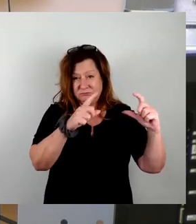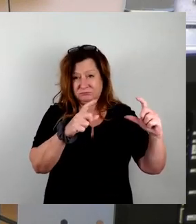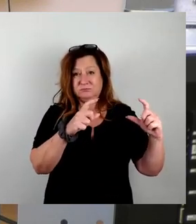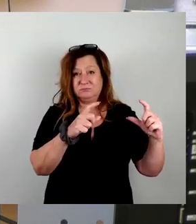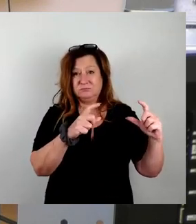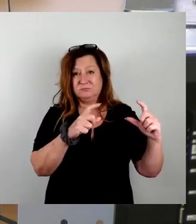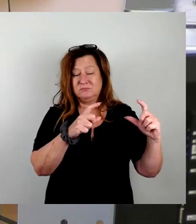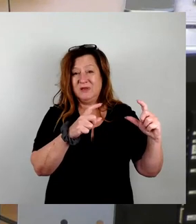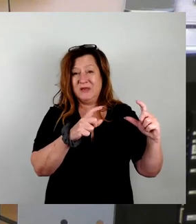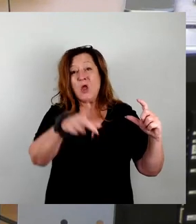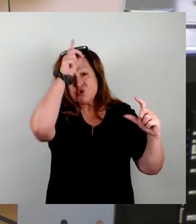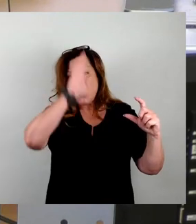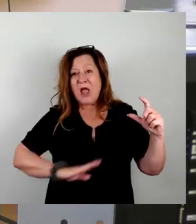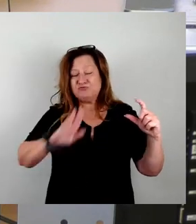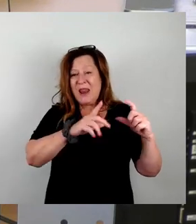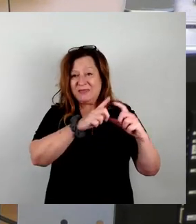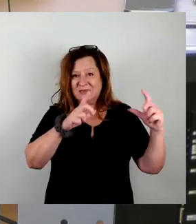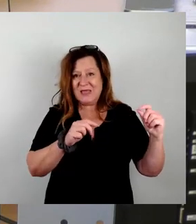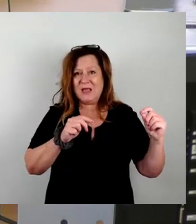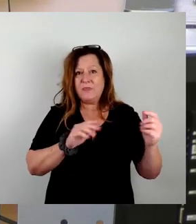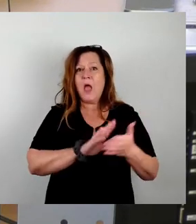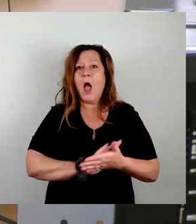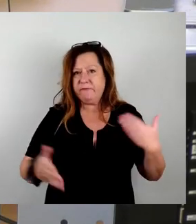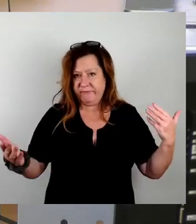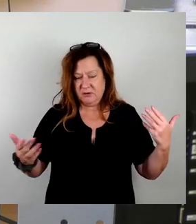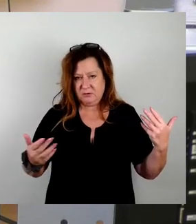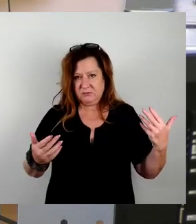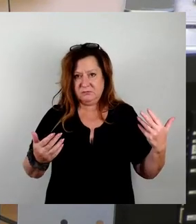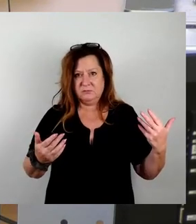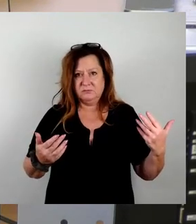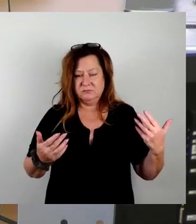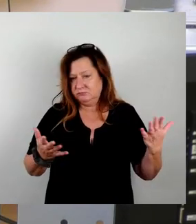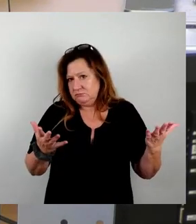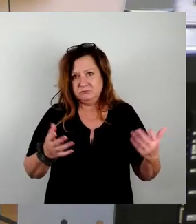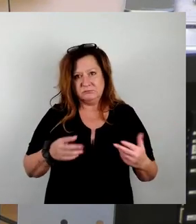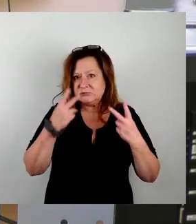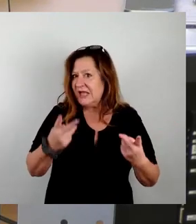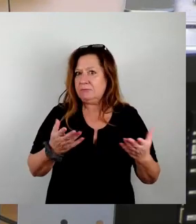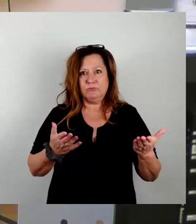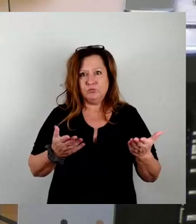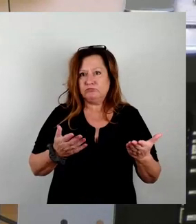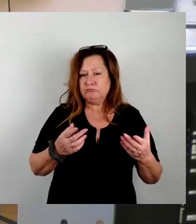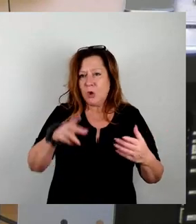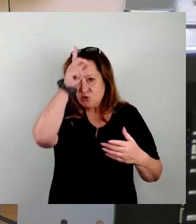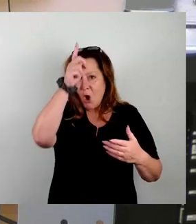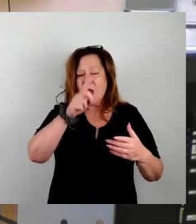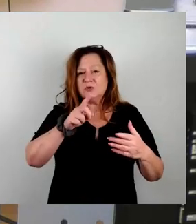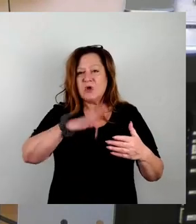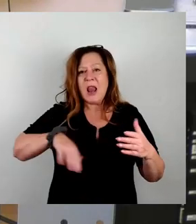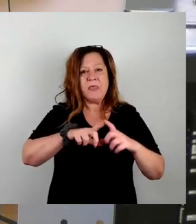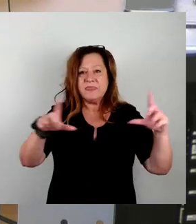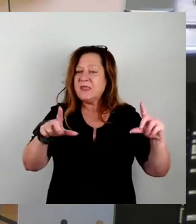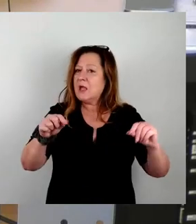das Deutschlandticket ist einfach, und das sehen wir, es wird gut angenommen, das gefällt den Menschen, und da fahren